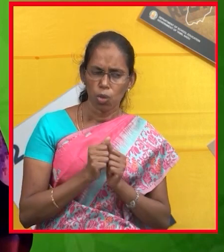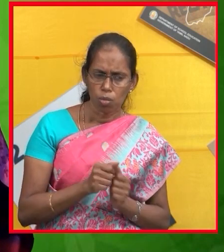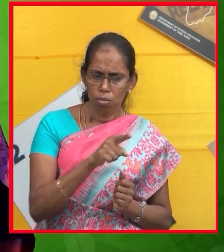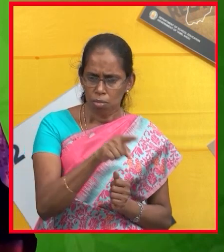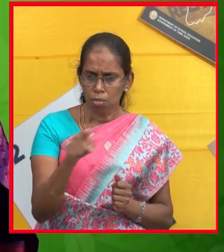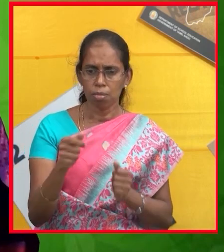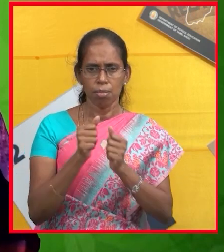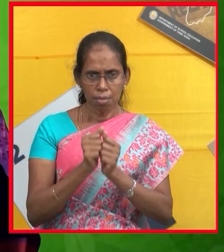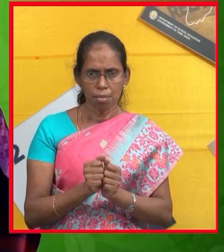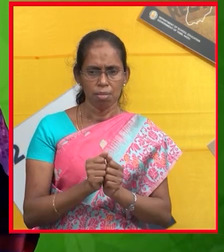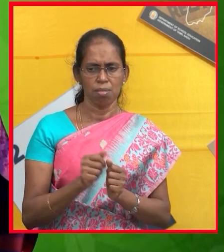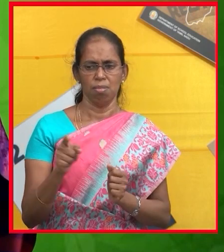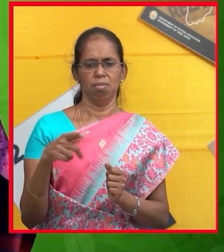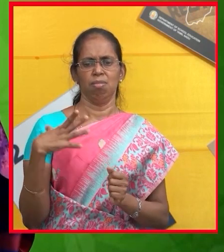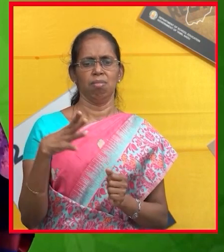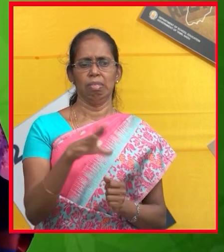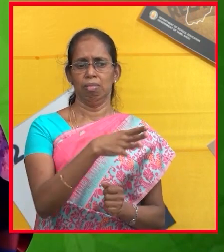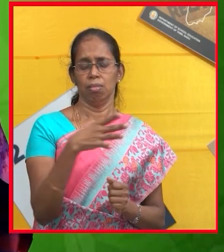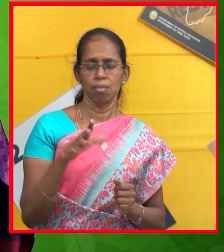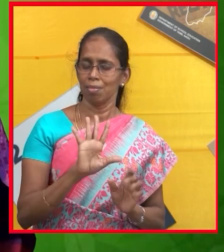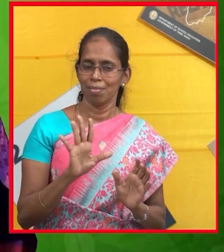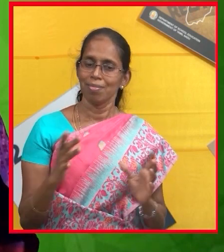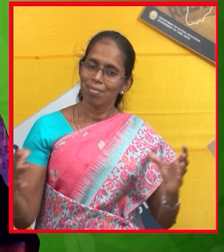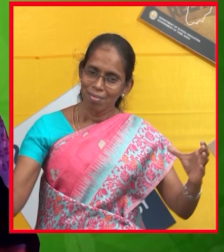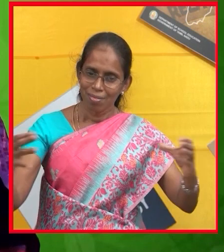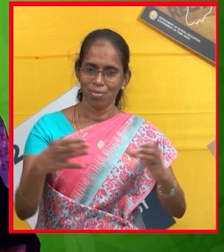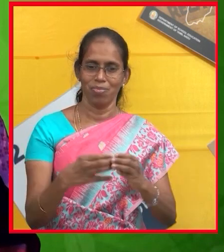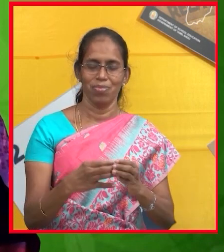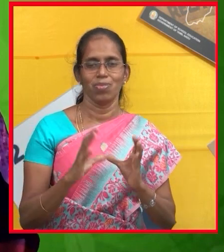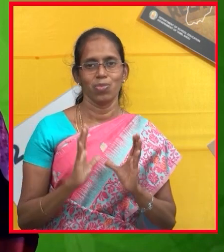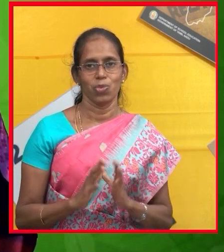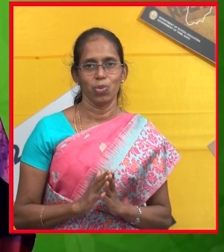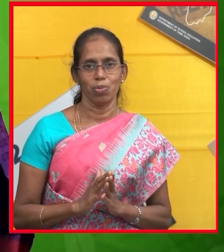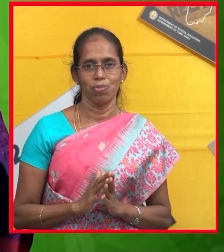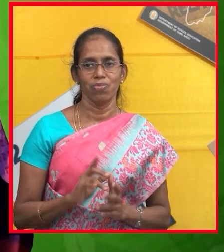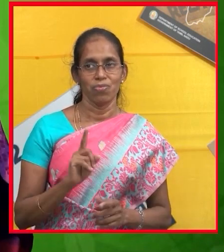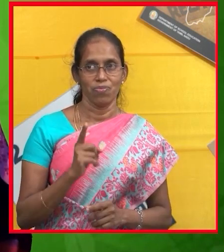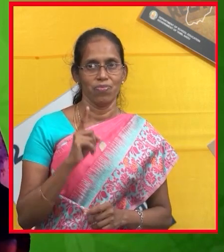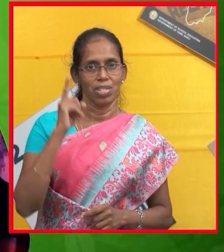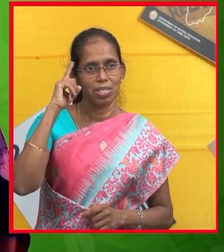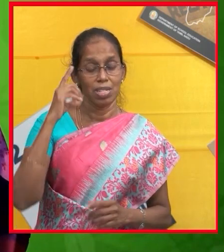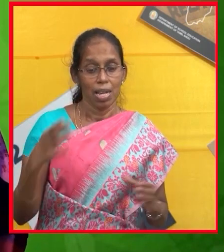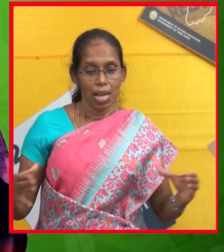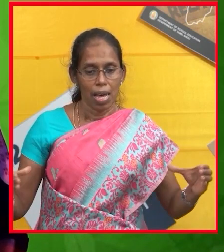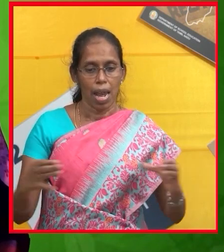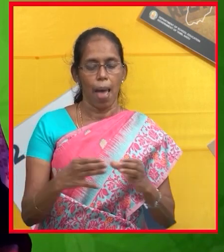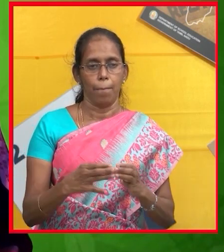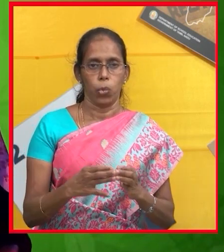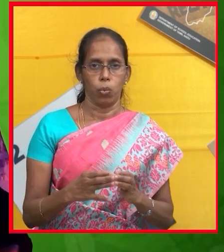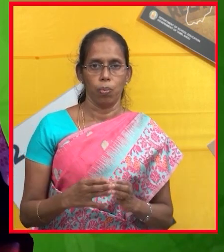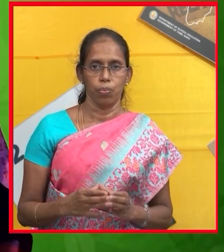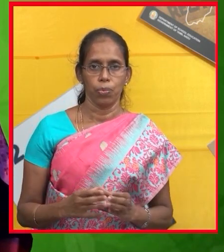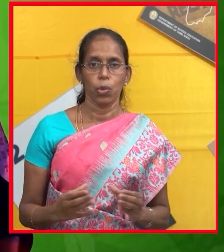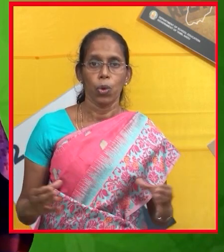அதுலேருந்து வேறுபட்டாங்க அப்படின்னா அதை என்ன செய்ய முடியாது, நம்ம எந்த விஷயத்தையும் சாதிக்க முடியாது. புரிஞ்சுக்கணும். அந்த ரேப்போ சொல்லுவாங்க இல்லையா, குழுவில்